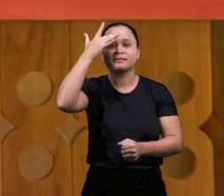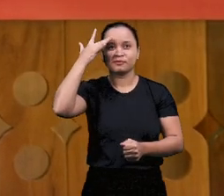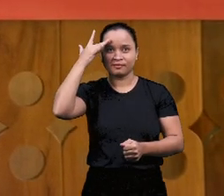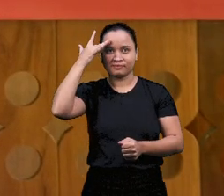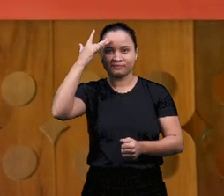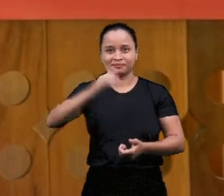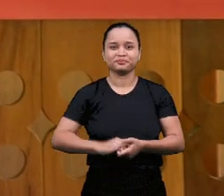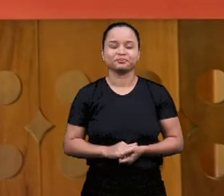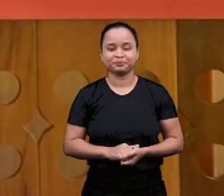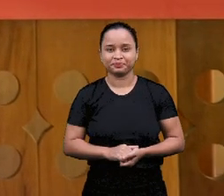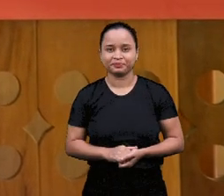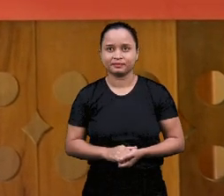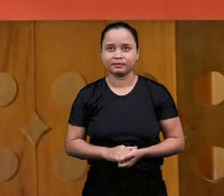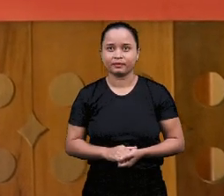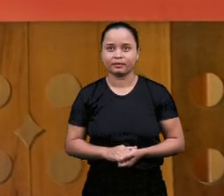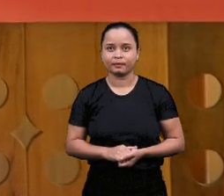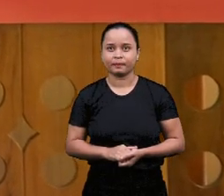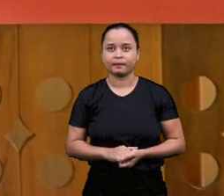Gloire à Dieu.